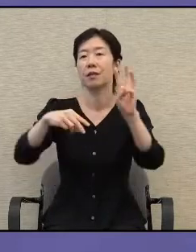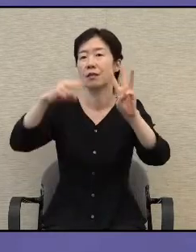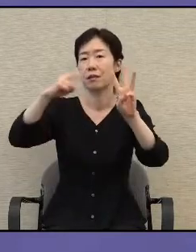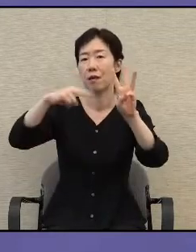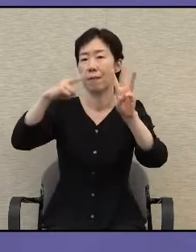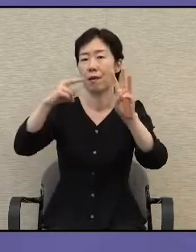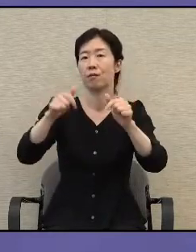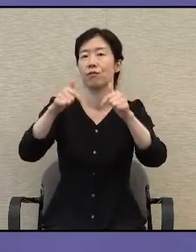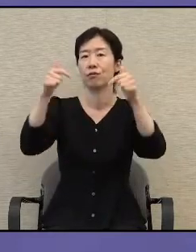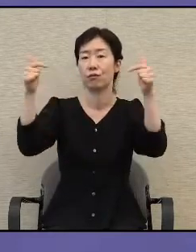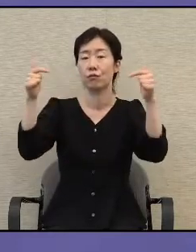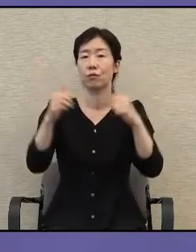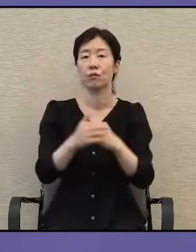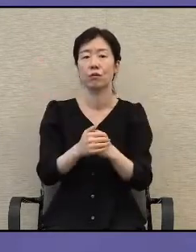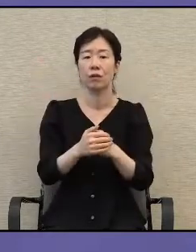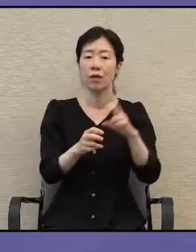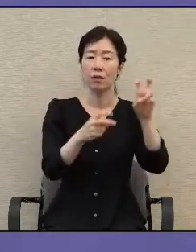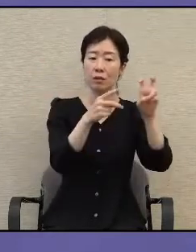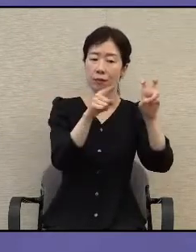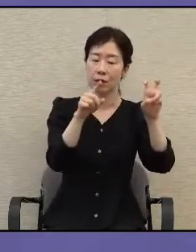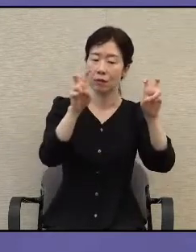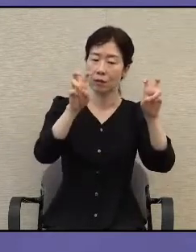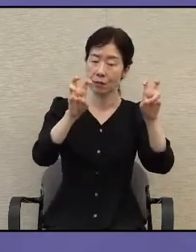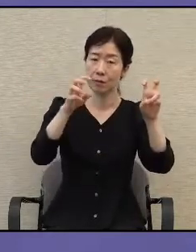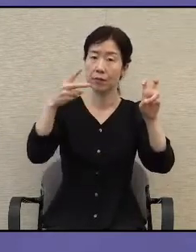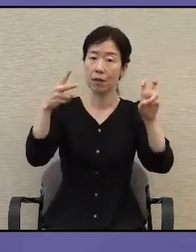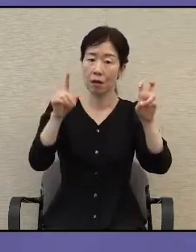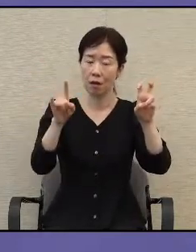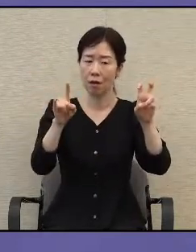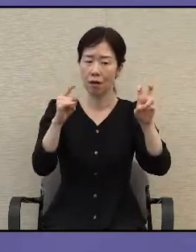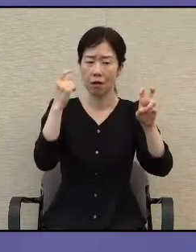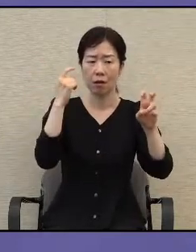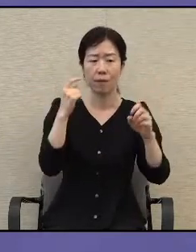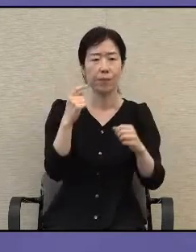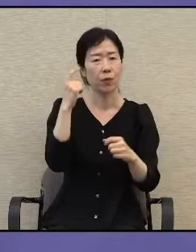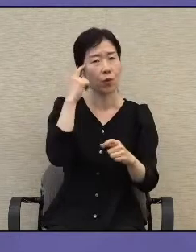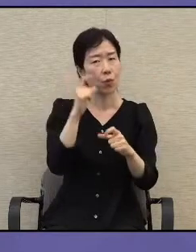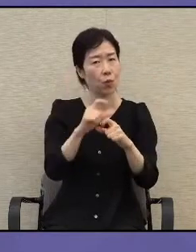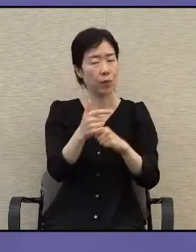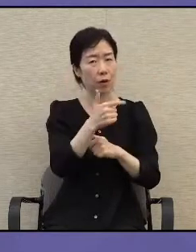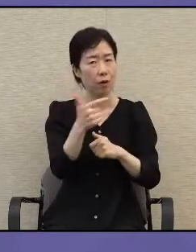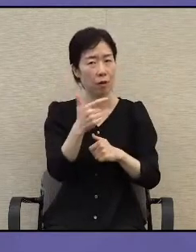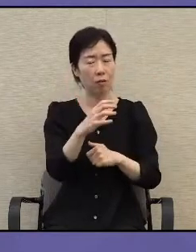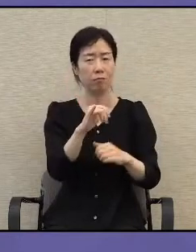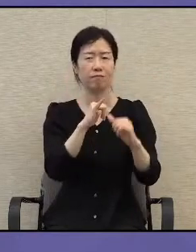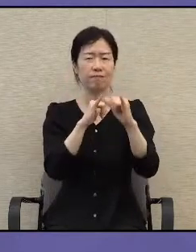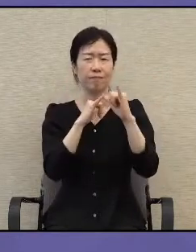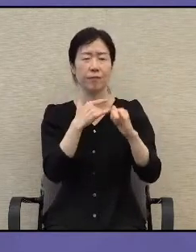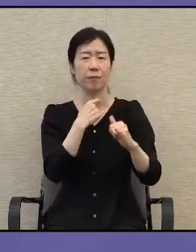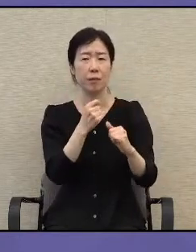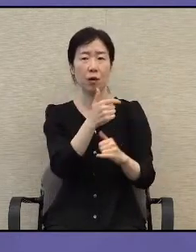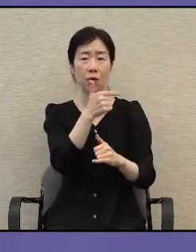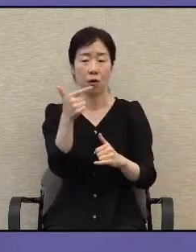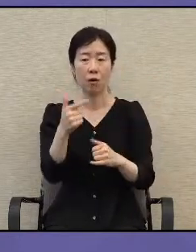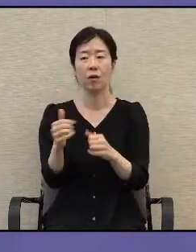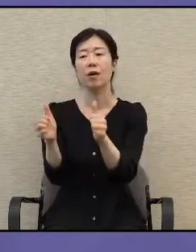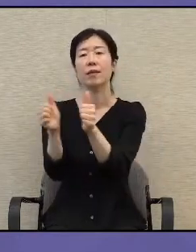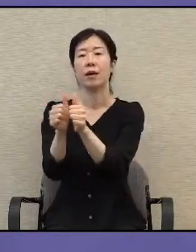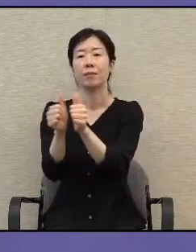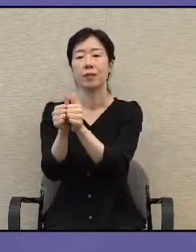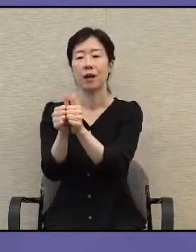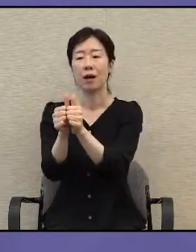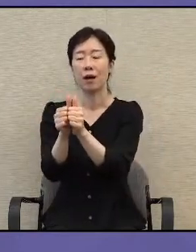30대의 자살 생각이 지속적으로 높고 40대가 높은 상황이고 특히 아까 말씀드린 것처럼 남성의 자살 생각률이 높은 점 주목해야 될